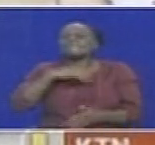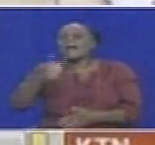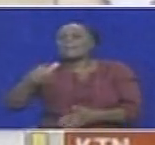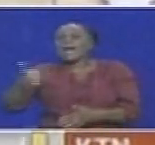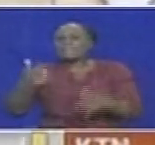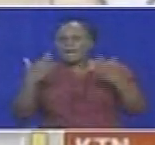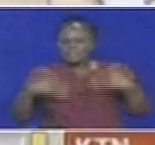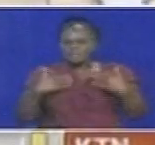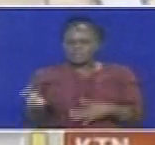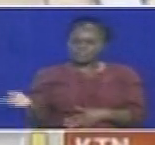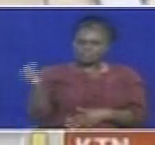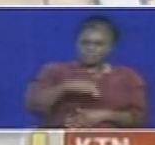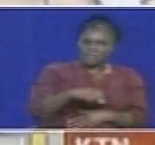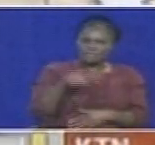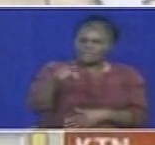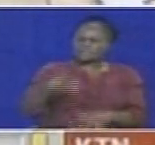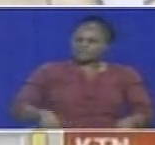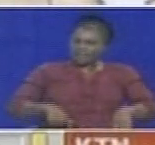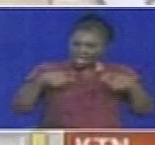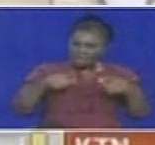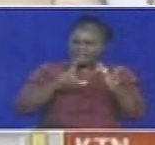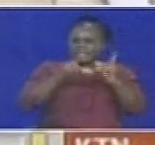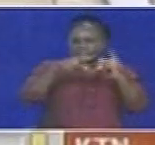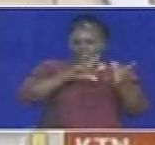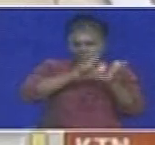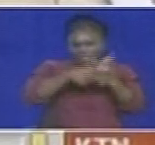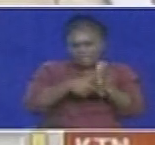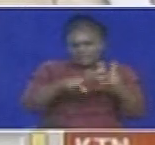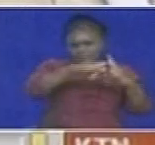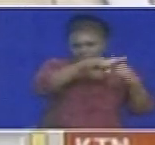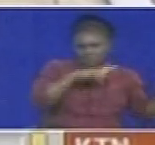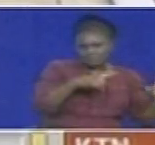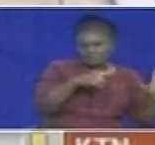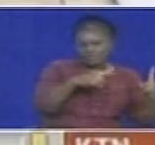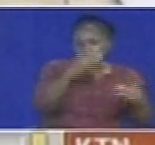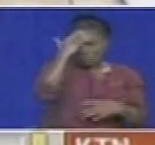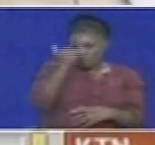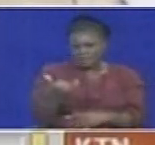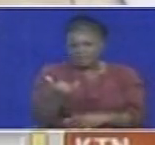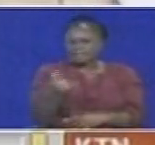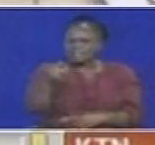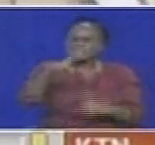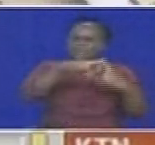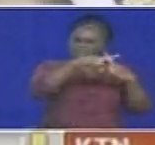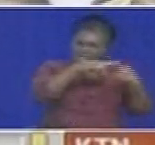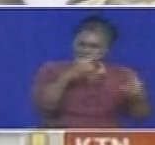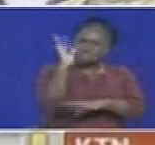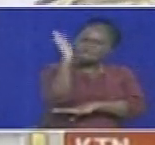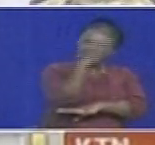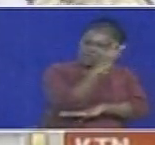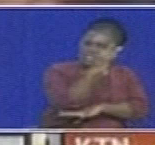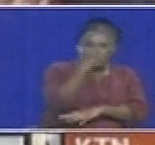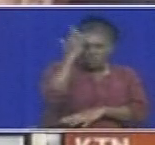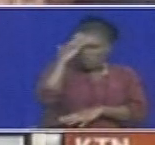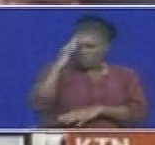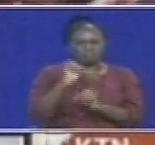hapa. Wamekuja nao wakiwa hai wakawaua, ama wamepatikana wakauawa. Sababu ile wameuawa na ni kwa msitu, hatujui ni sababu